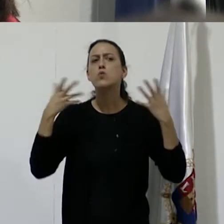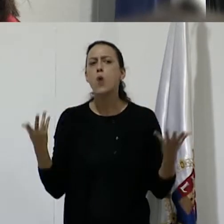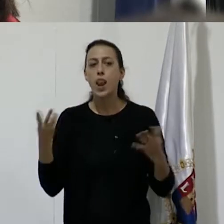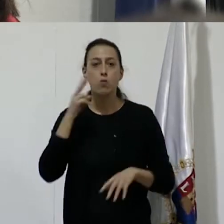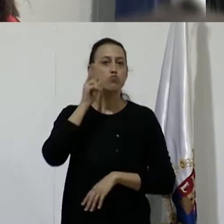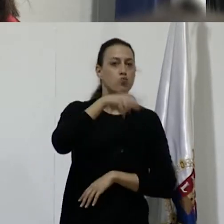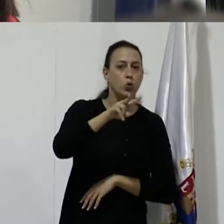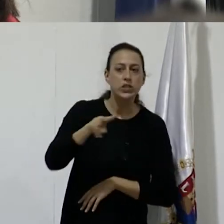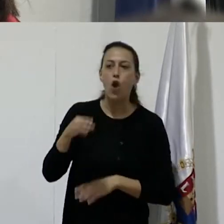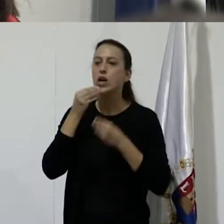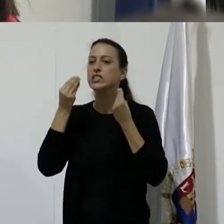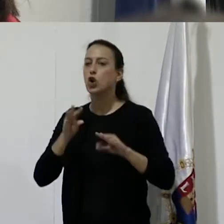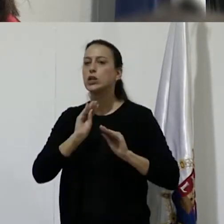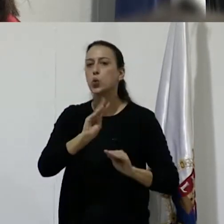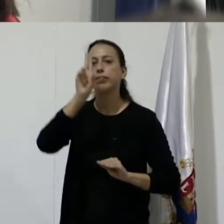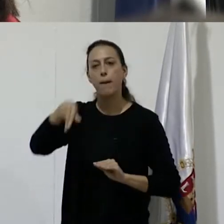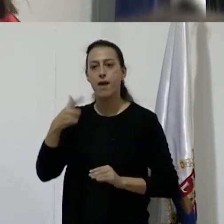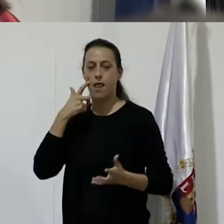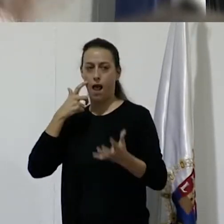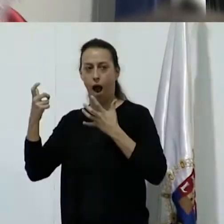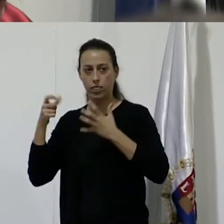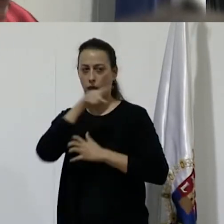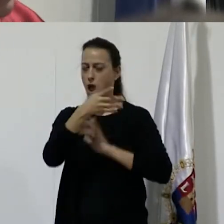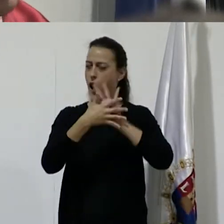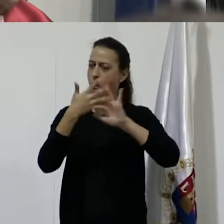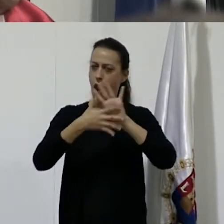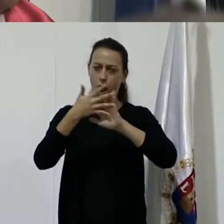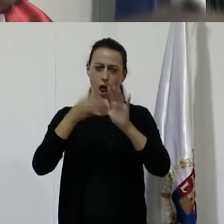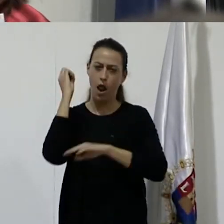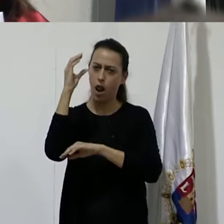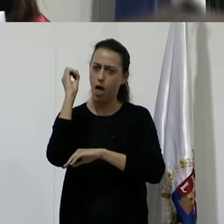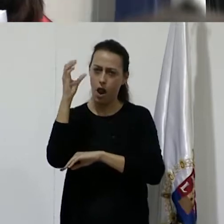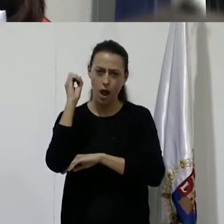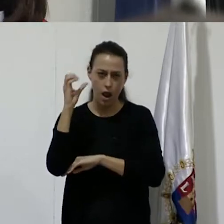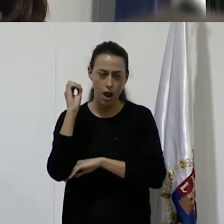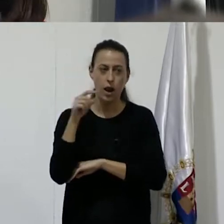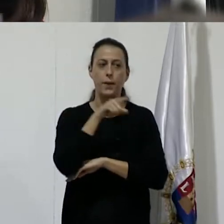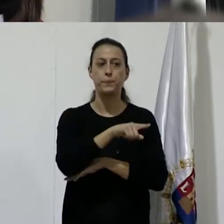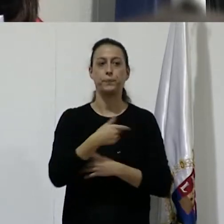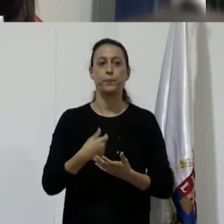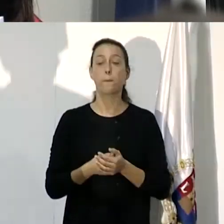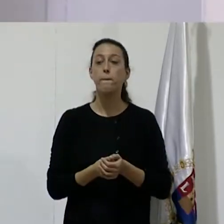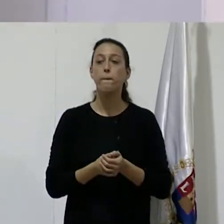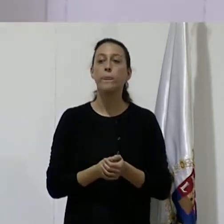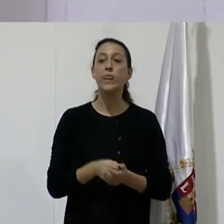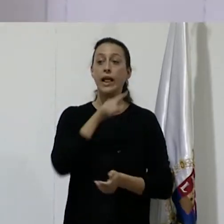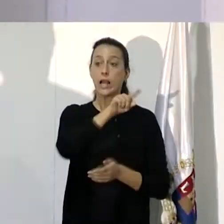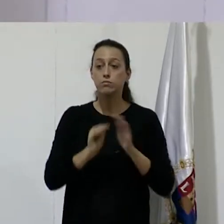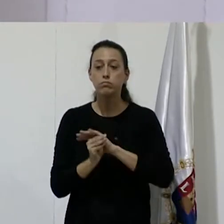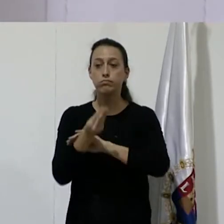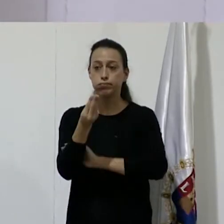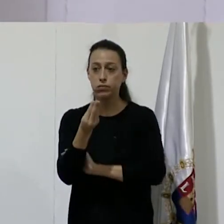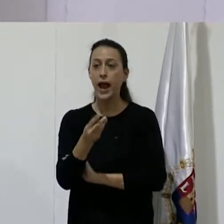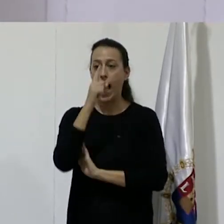l'art. Tomàs Llorenç, que va néixer en 1936 a Almassora, Castelló,